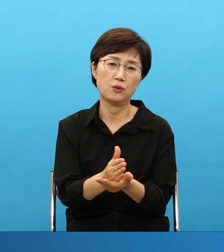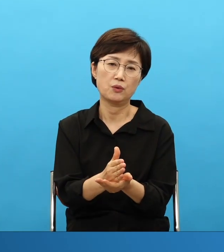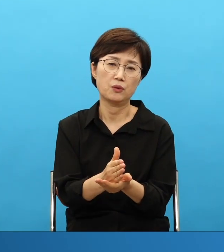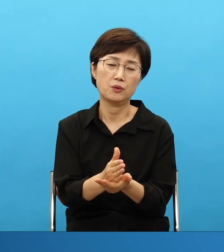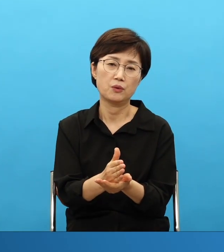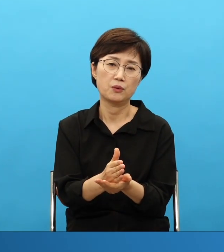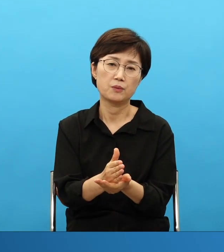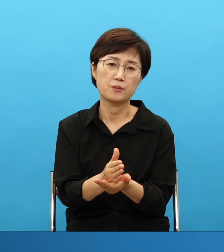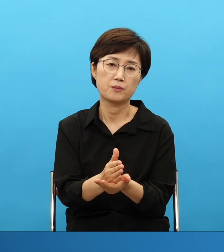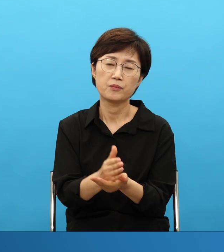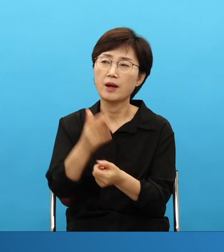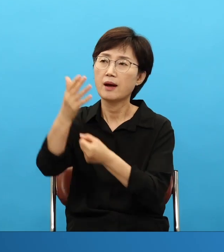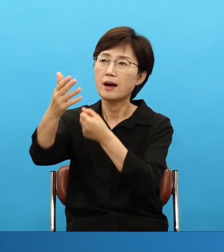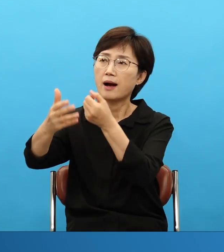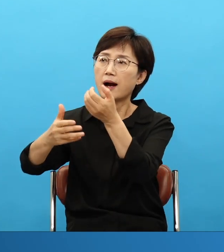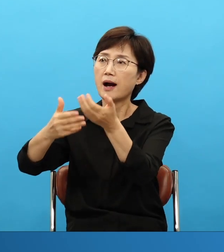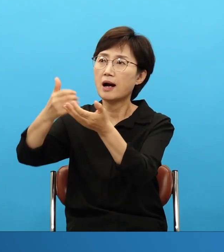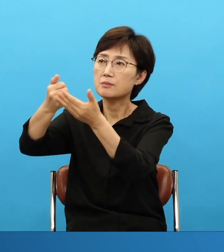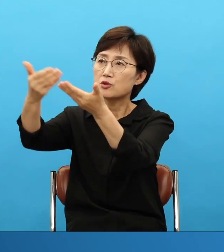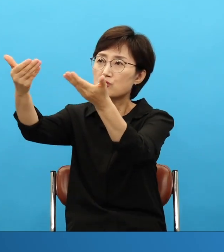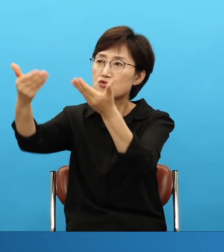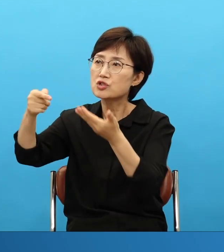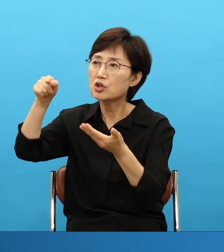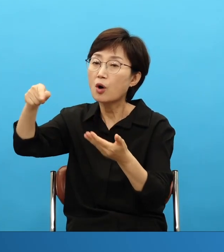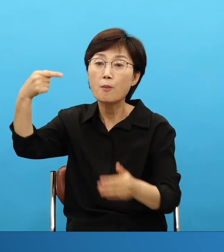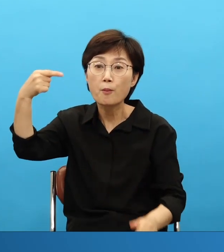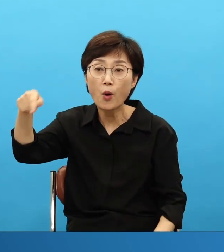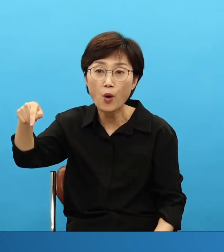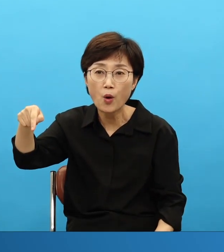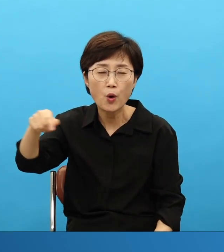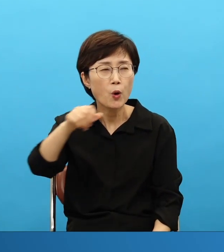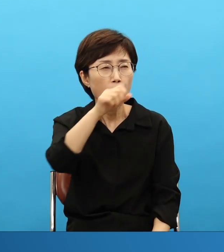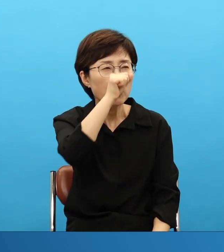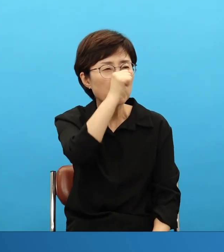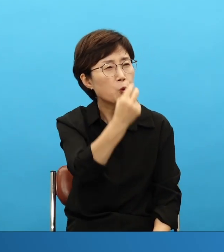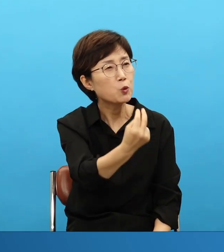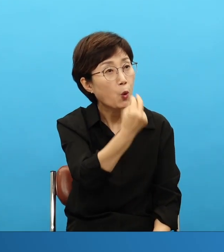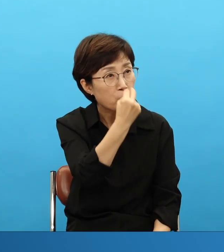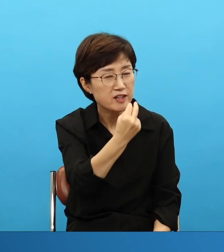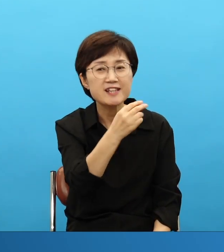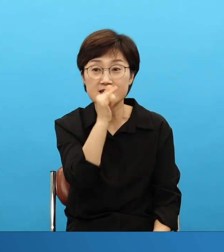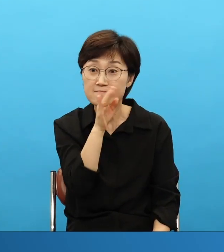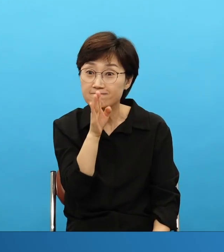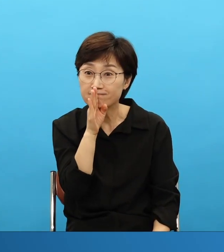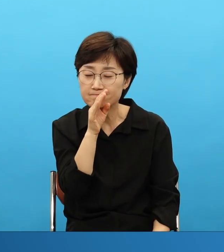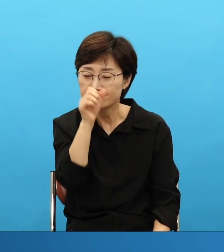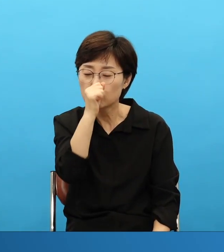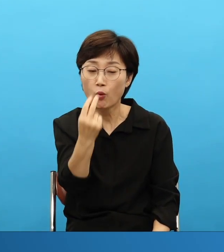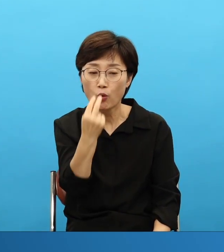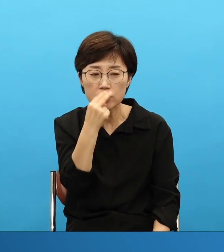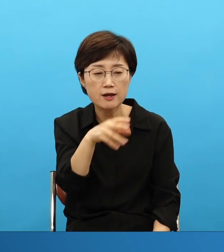하나님이 우리에게 주신 좋은 공기들 좋은 걸 많 마시고요 기도하는